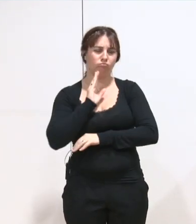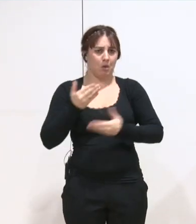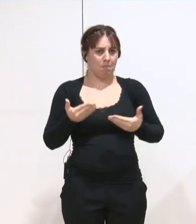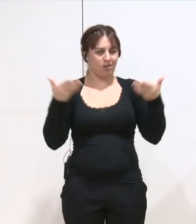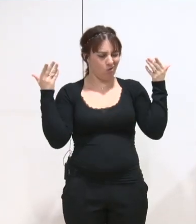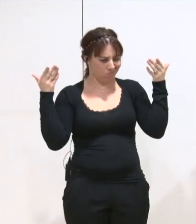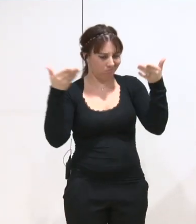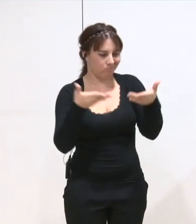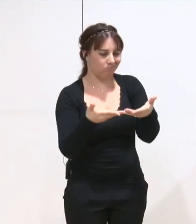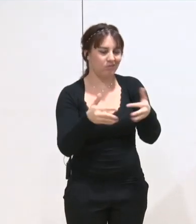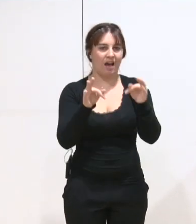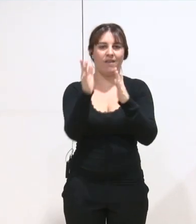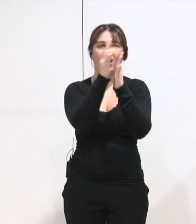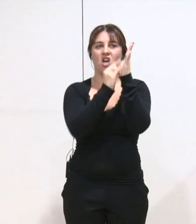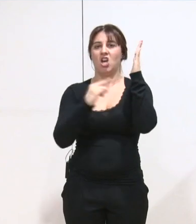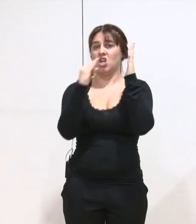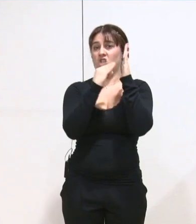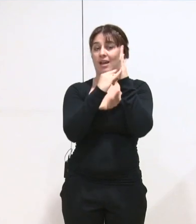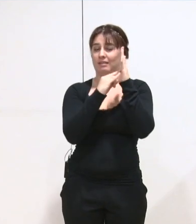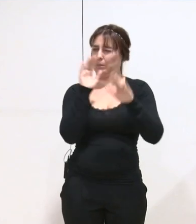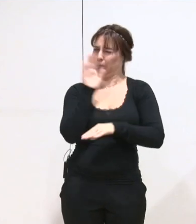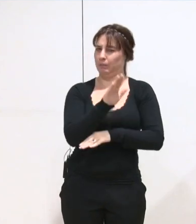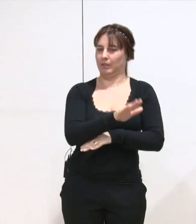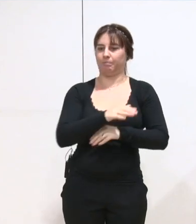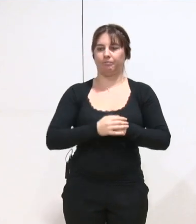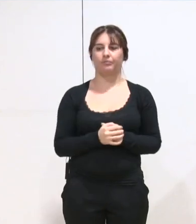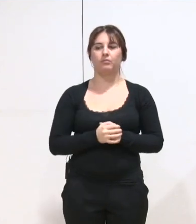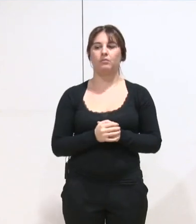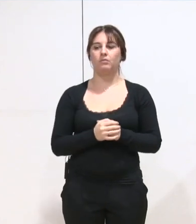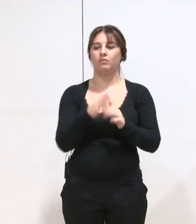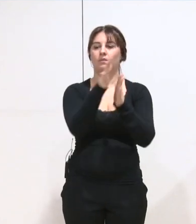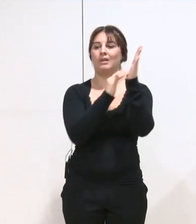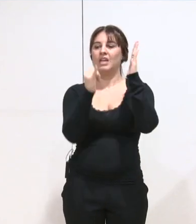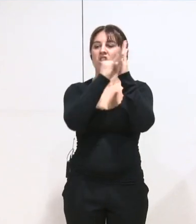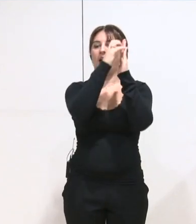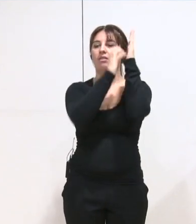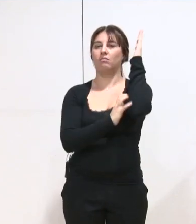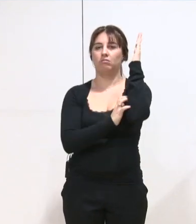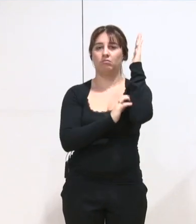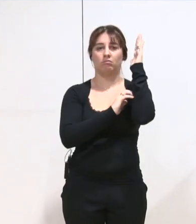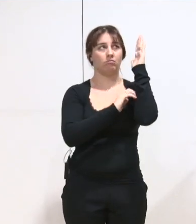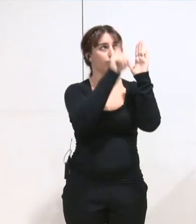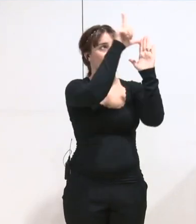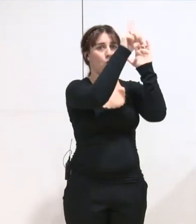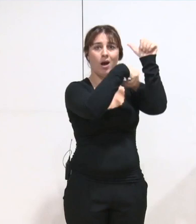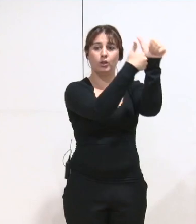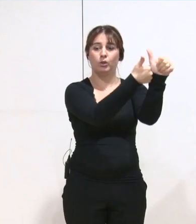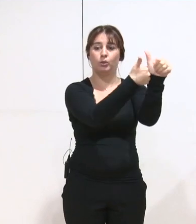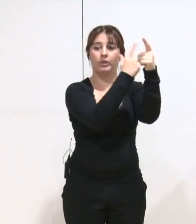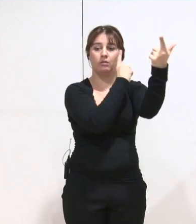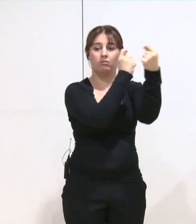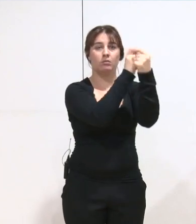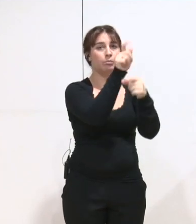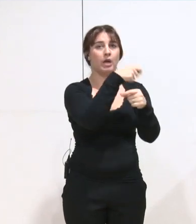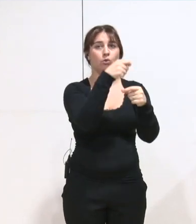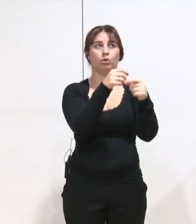la question de la charte elle-même. La charte, bien sûr, s'appuie sur un cadre légal, donc il n'est pas question de